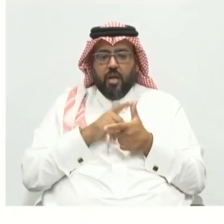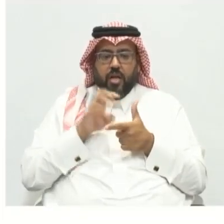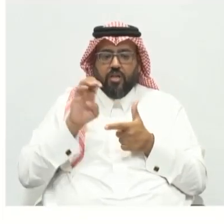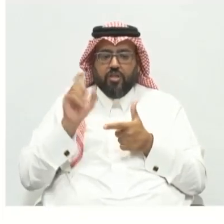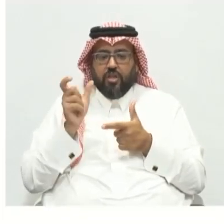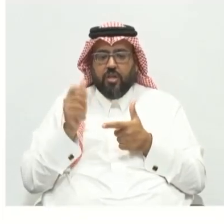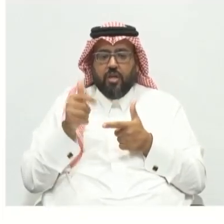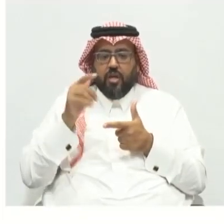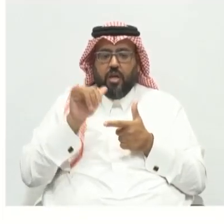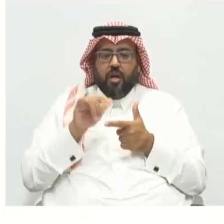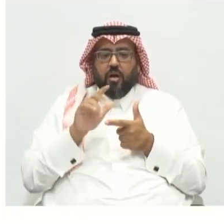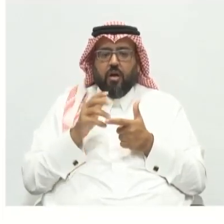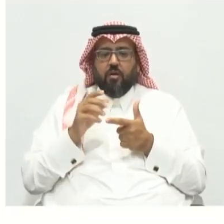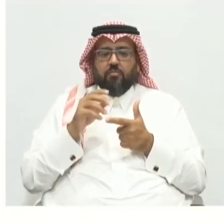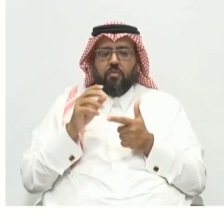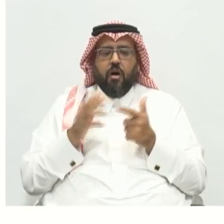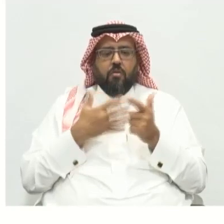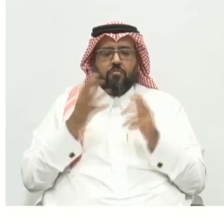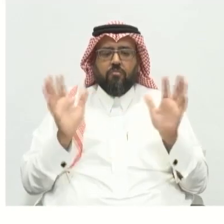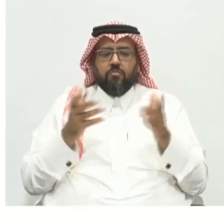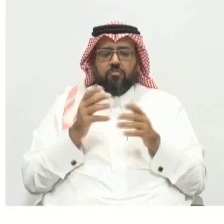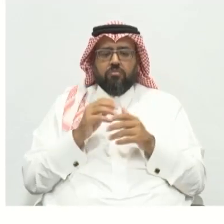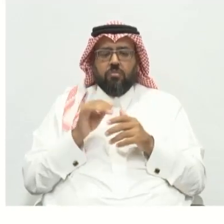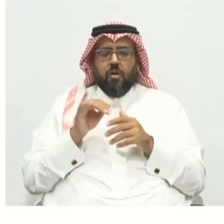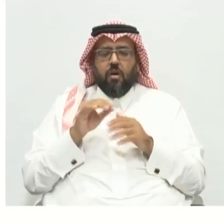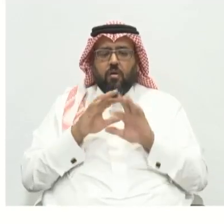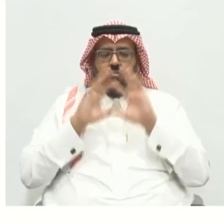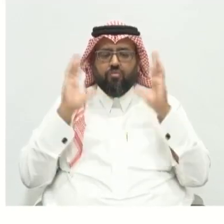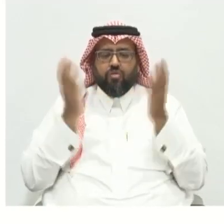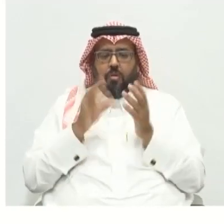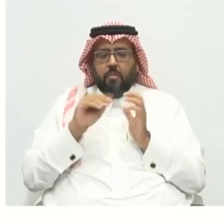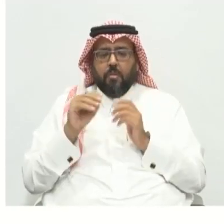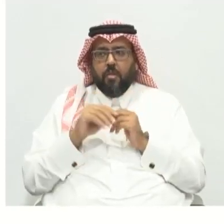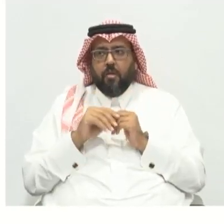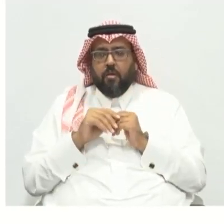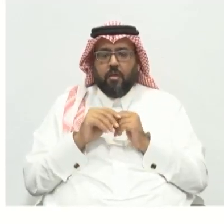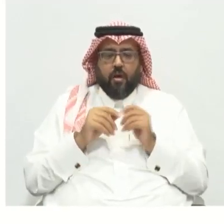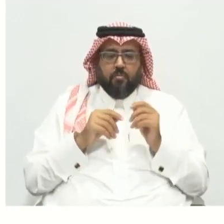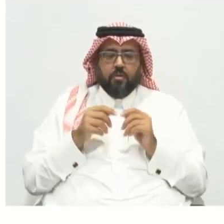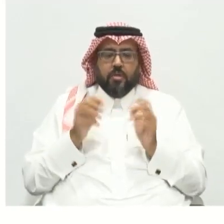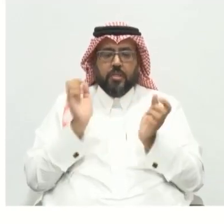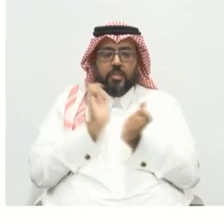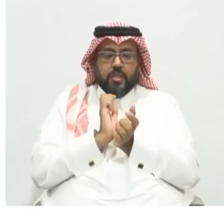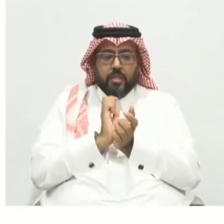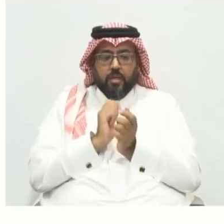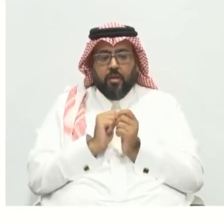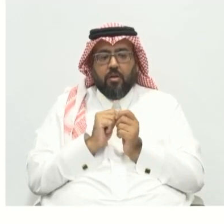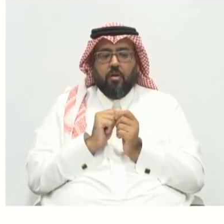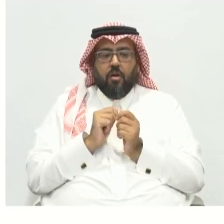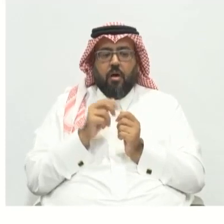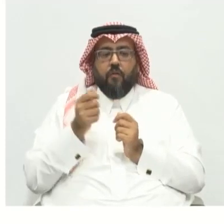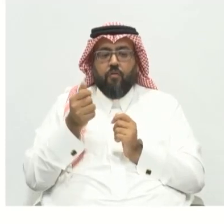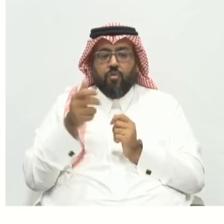والعقوبه المترتب على ارتكاب فعل مجرم وضار المجتمع مثل ماذا عقوبه السجن